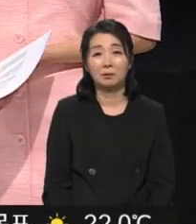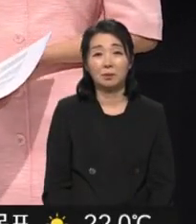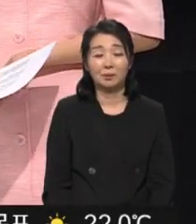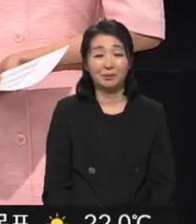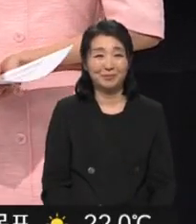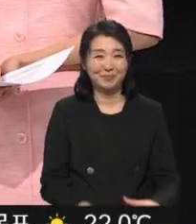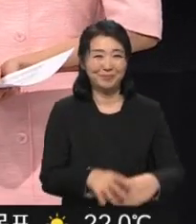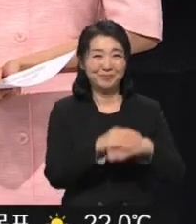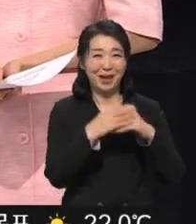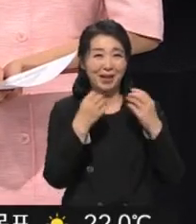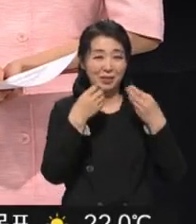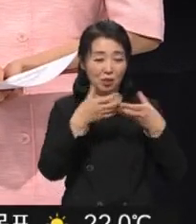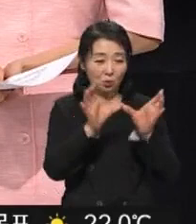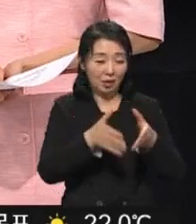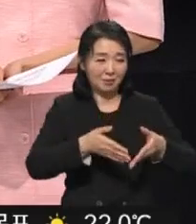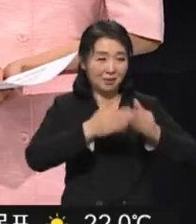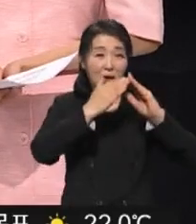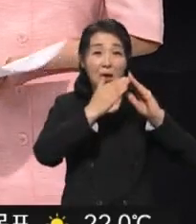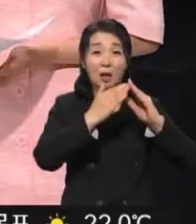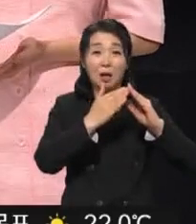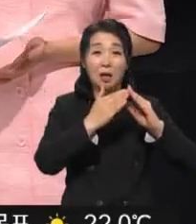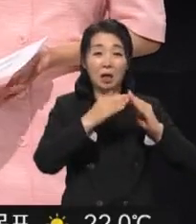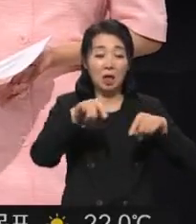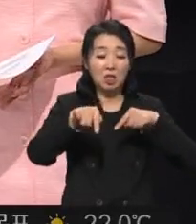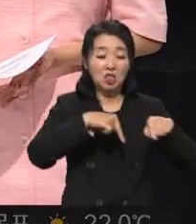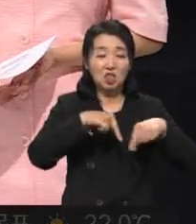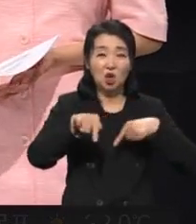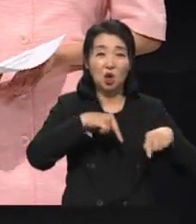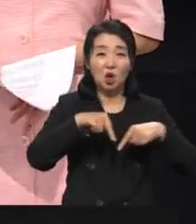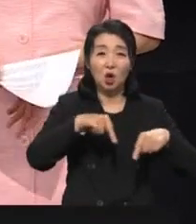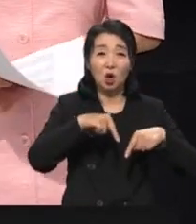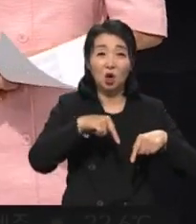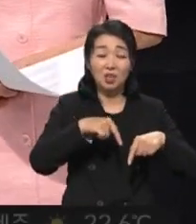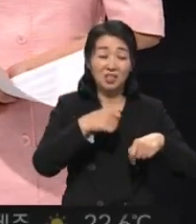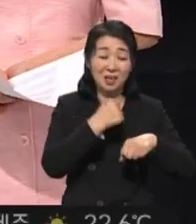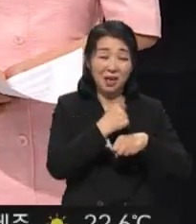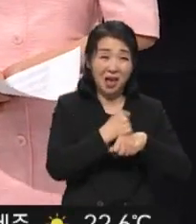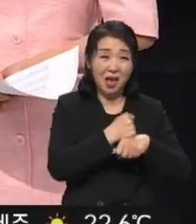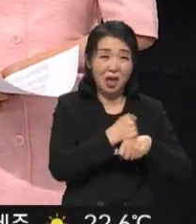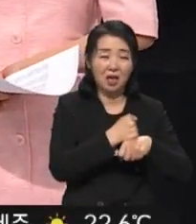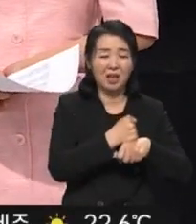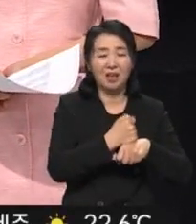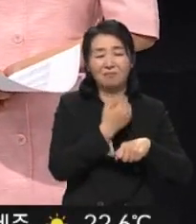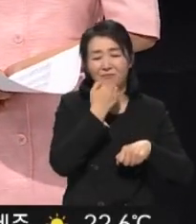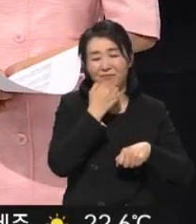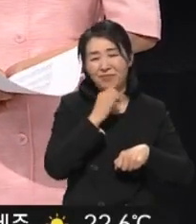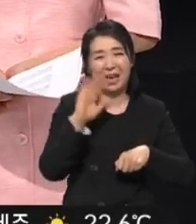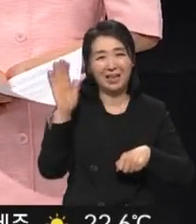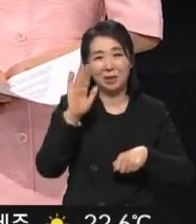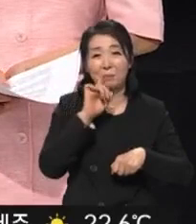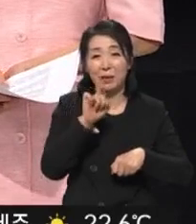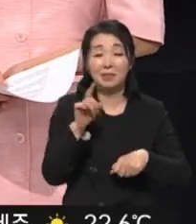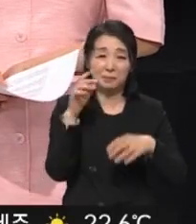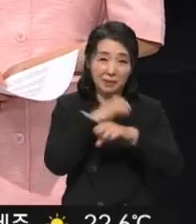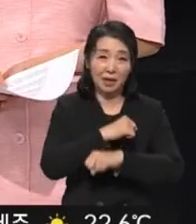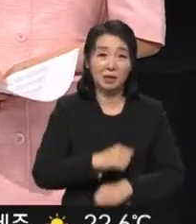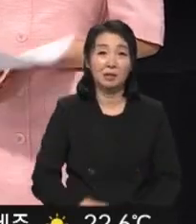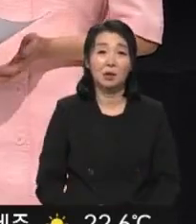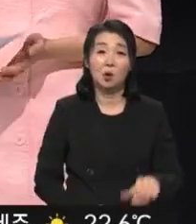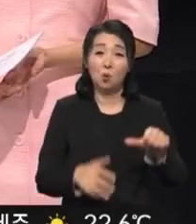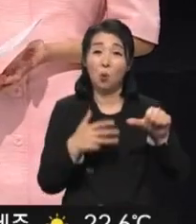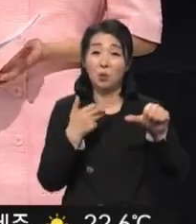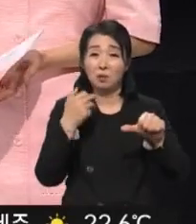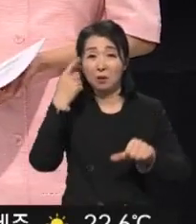손을 잡고 신당을 창당할 거라는 등의 정치 세력화 가능성에 대해서도 실없는 소리라고 일축했는데요. 5.18